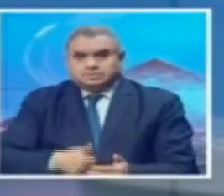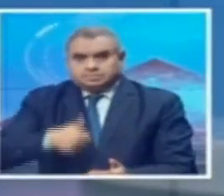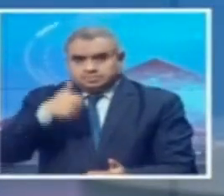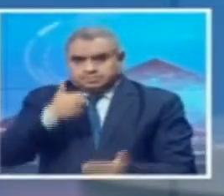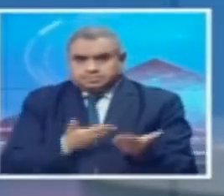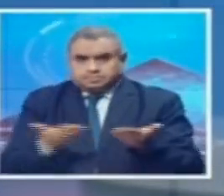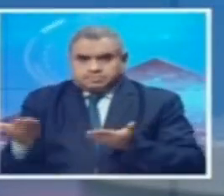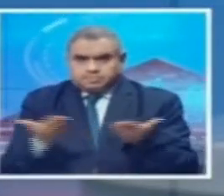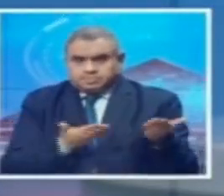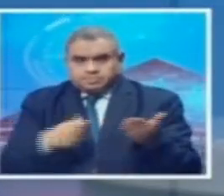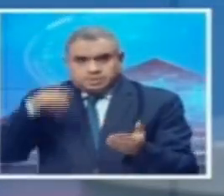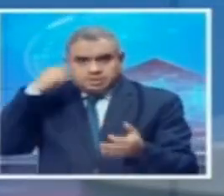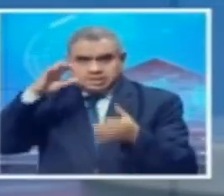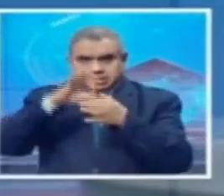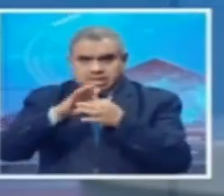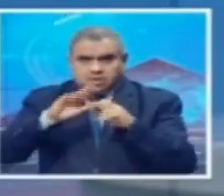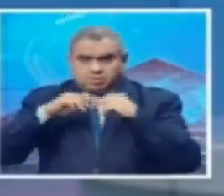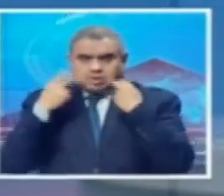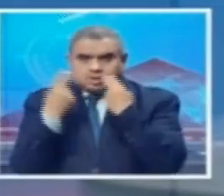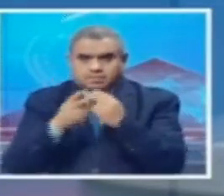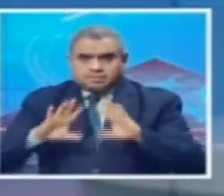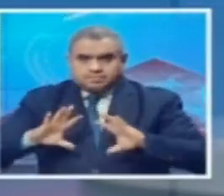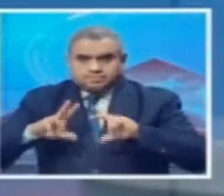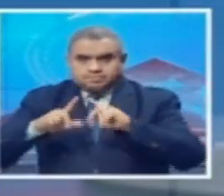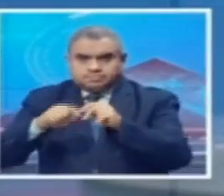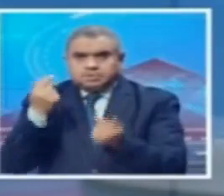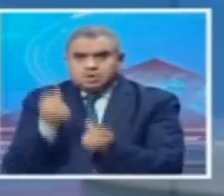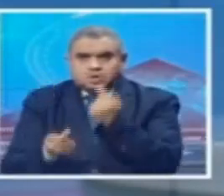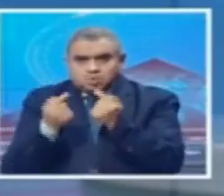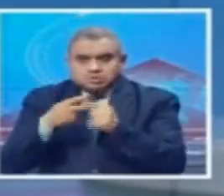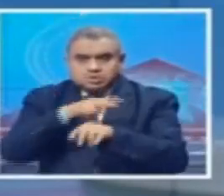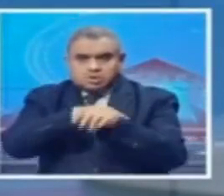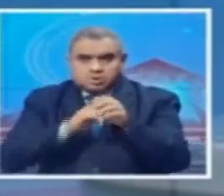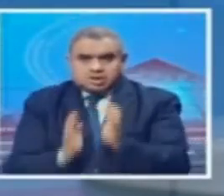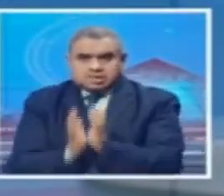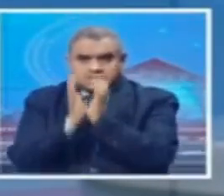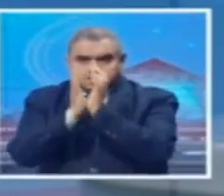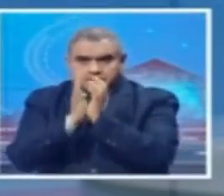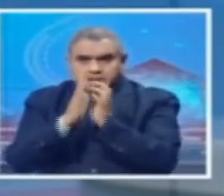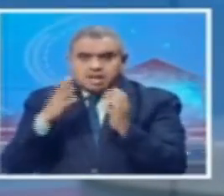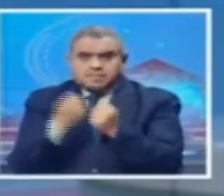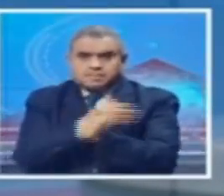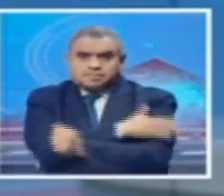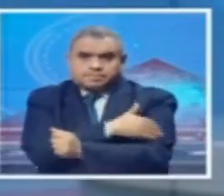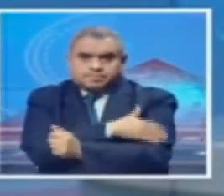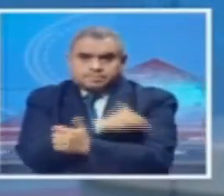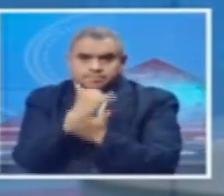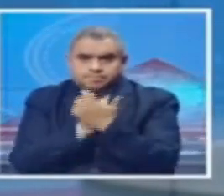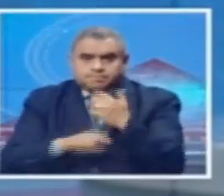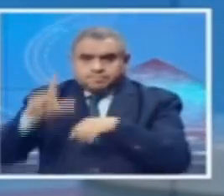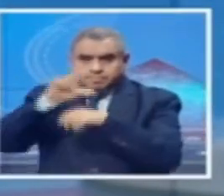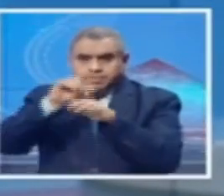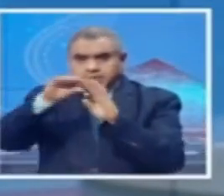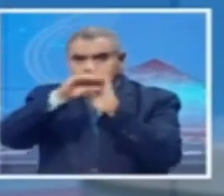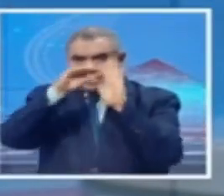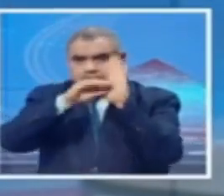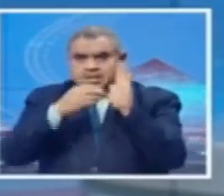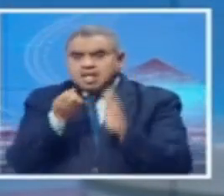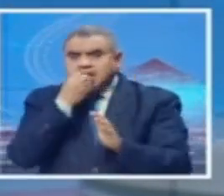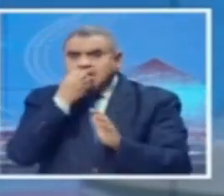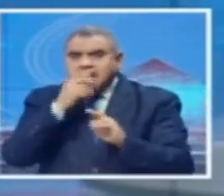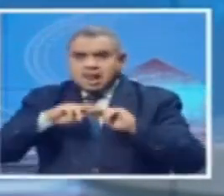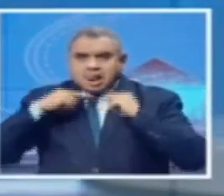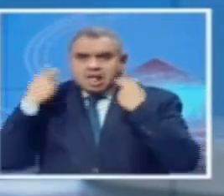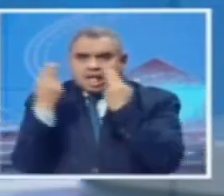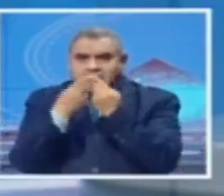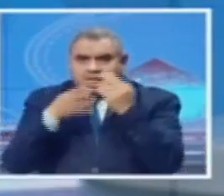بحث كل من وزراء التعاون الدولي والتنمية المحلية والزراعة والتضامن الاجتماعي مع الممثل المقيم لبرنامج الأغذية العالمي